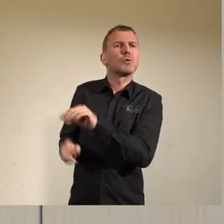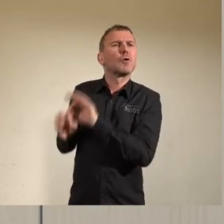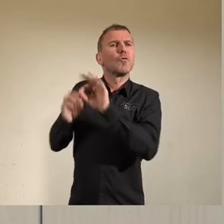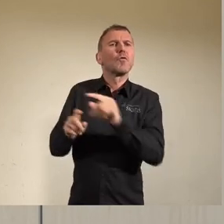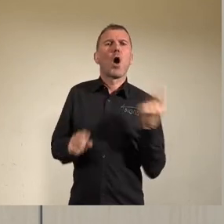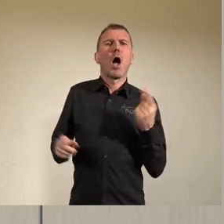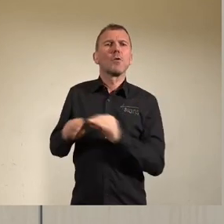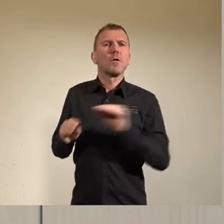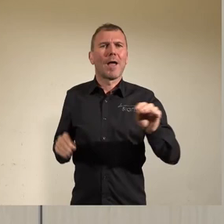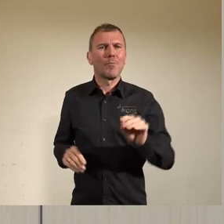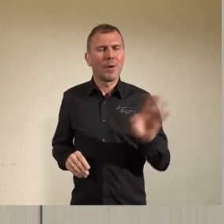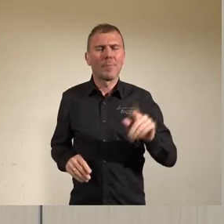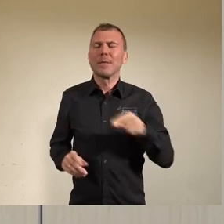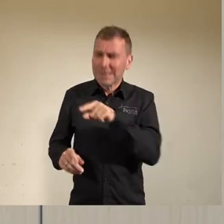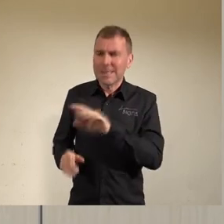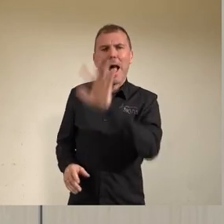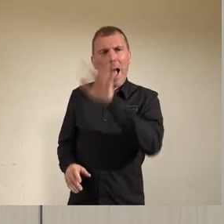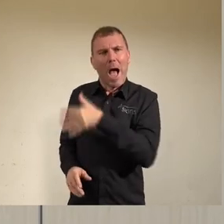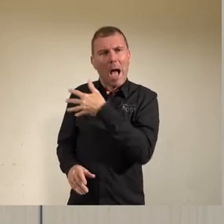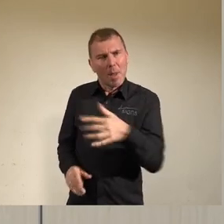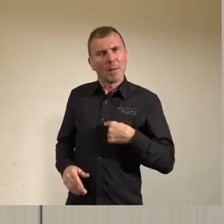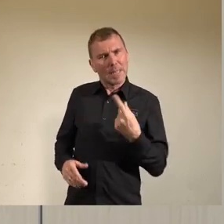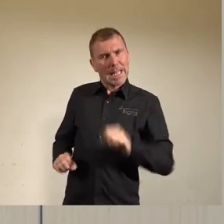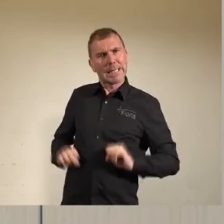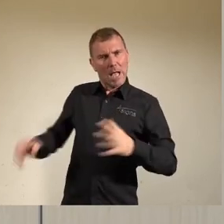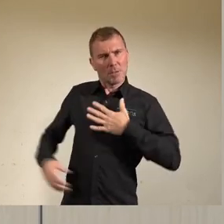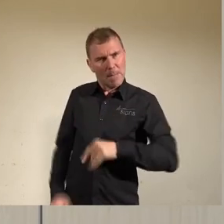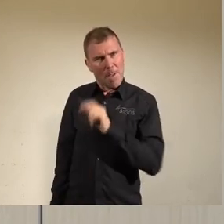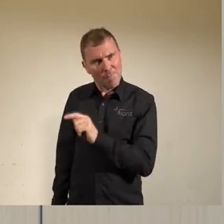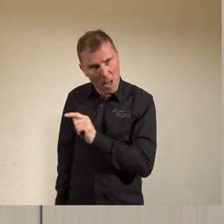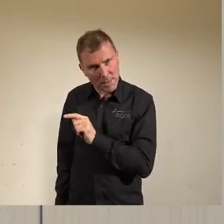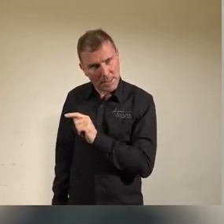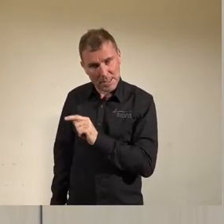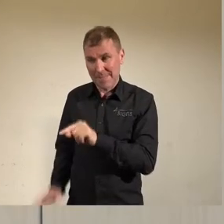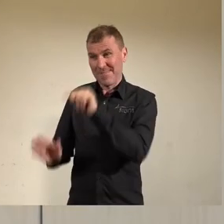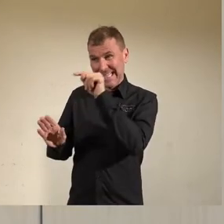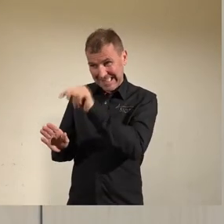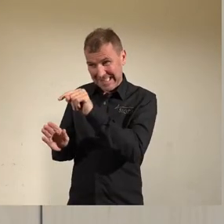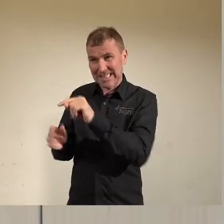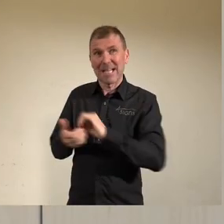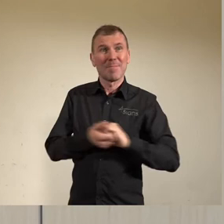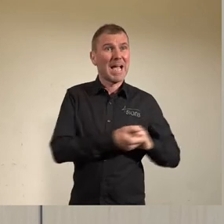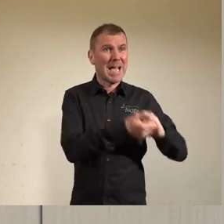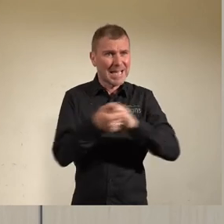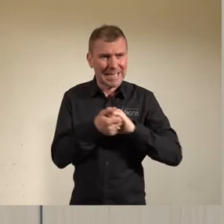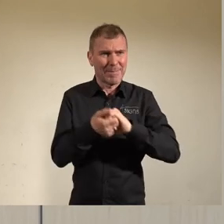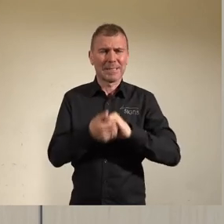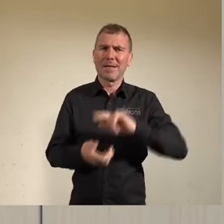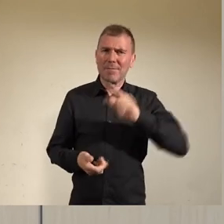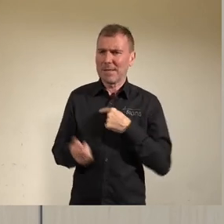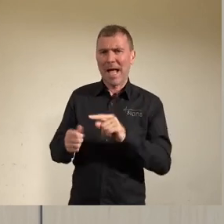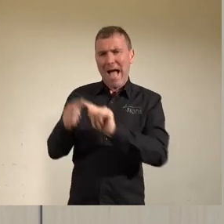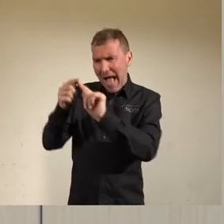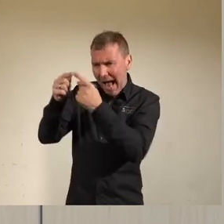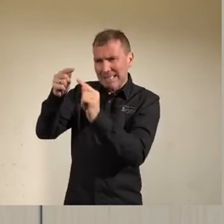Plan, wofür wir Geld ausgeben. Und das müssen wir dann alle miteinander wieder